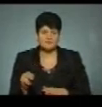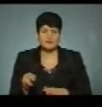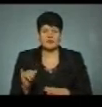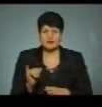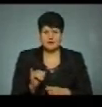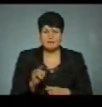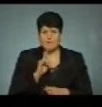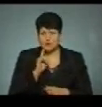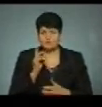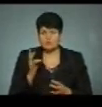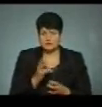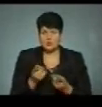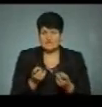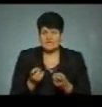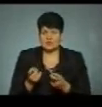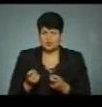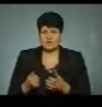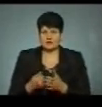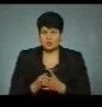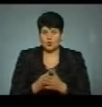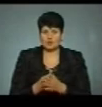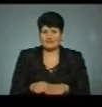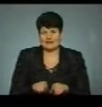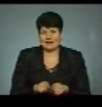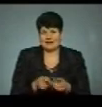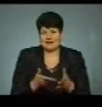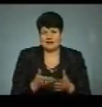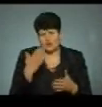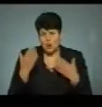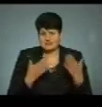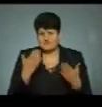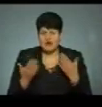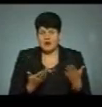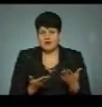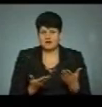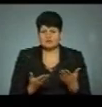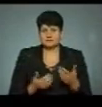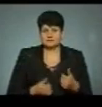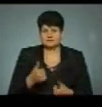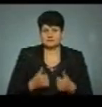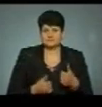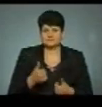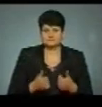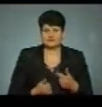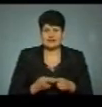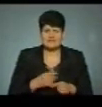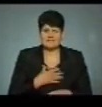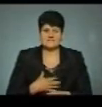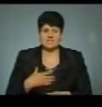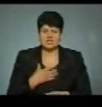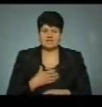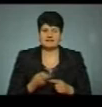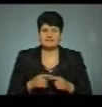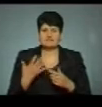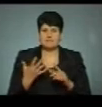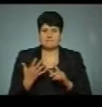і молодь потрібно залучати зараз до таких розваг, таких турнірів, змагань. Це важливо. Це вже 5-й